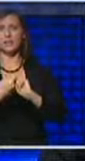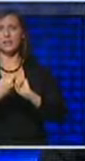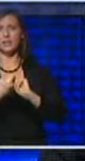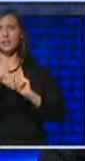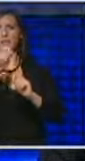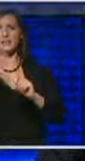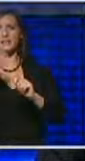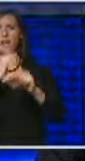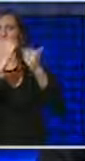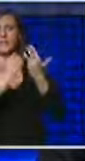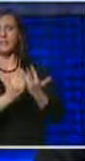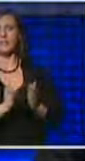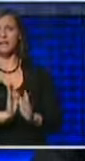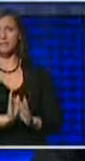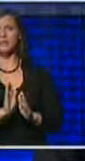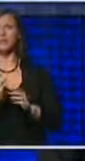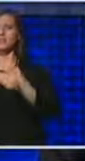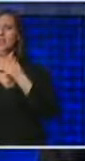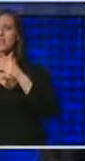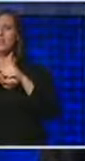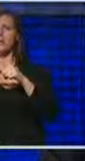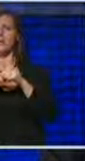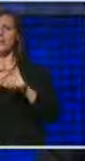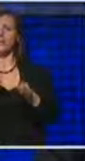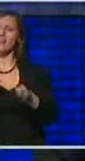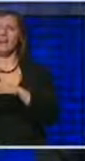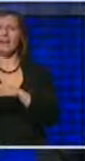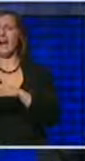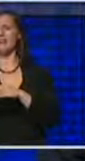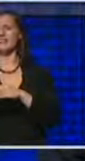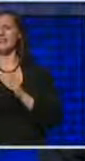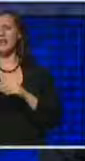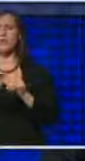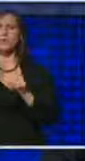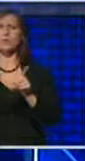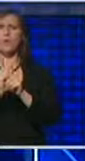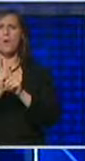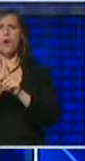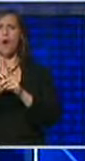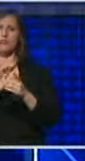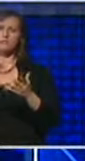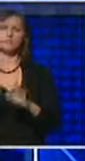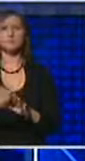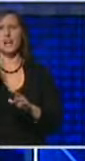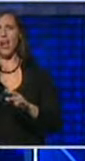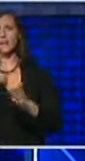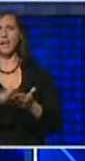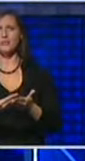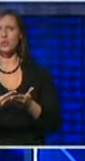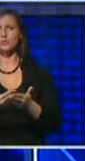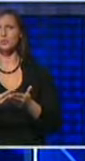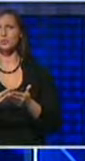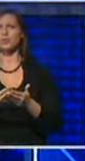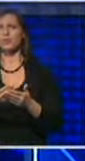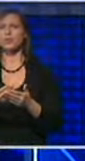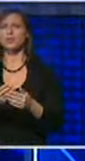jelöltállítási feltételekhez, másrészt a politikai irányvonala szerintem nem volt annyira átütő, látványos az elmúlt időszakban, hogy